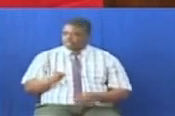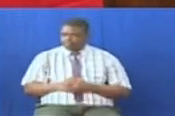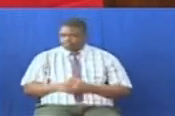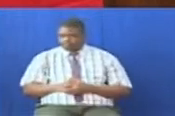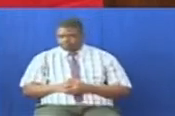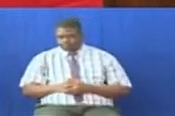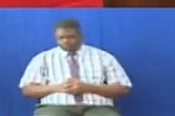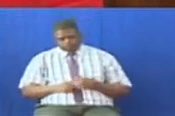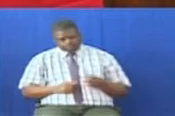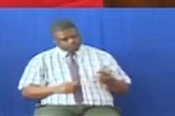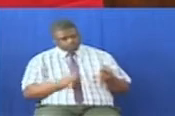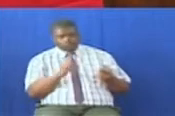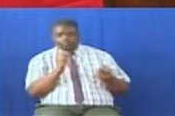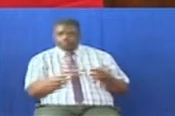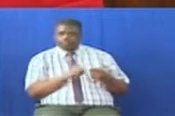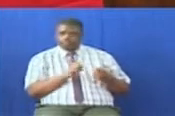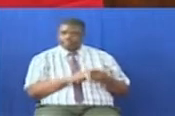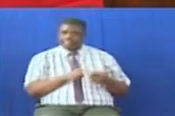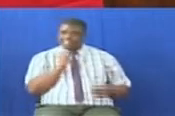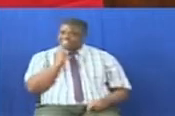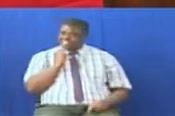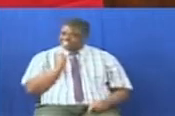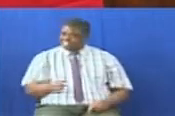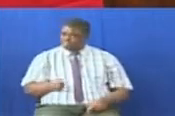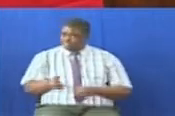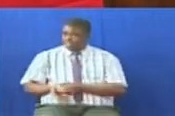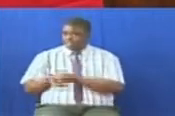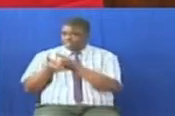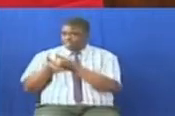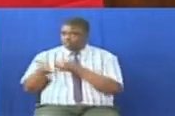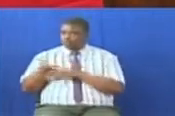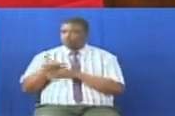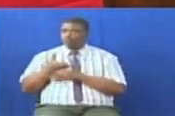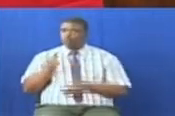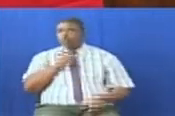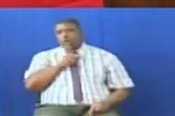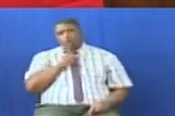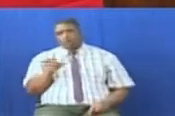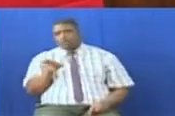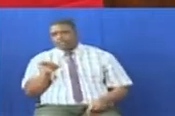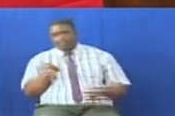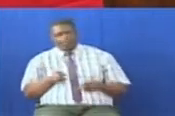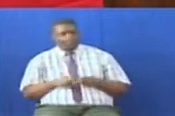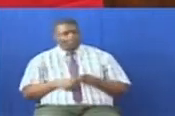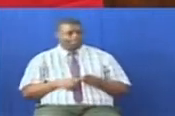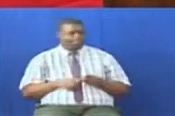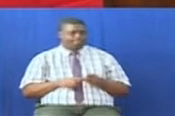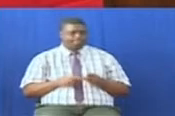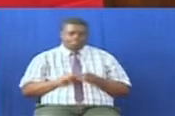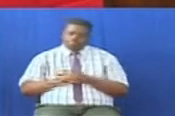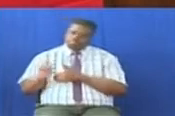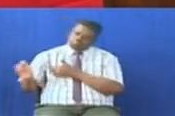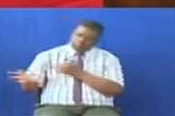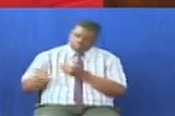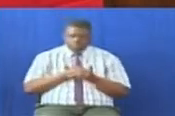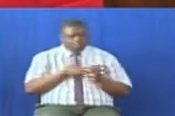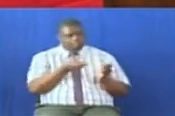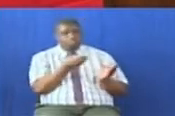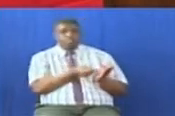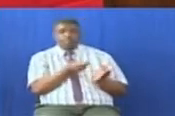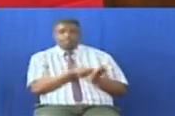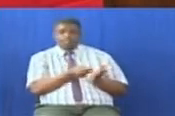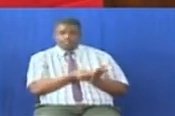La kwanza, mheshimiwa Naibu Spika, ni juu ya hoja ya marejesho ya pesa